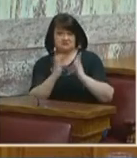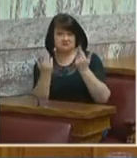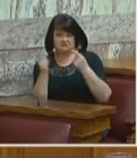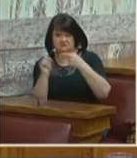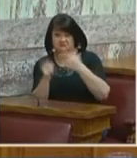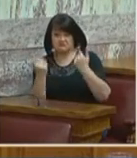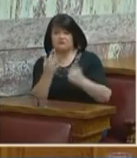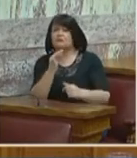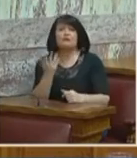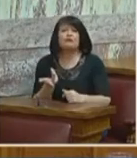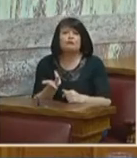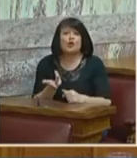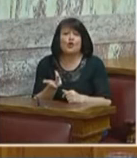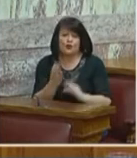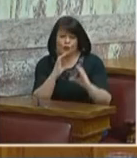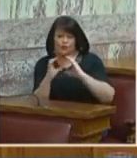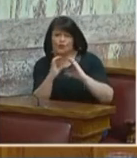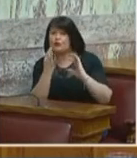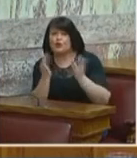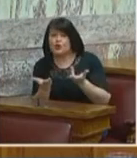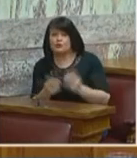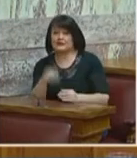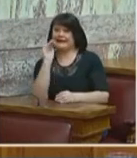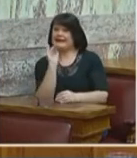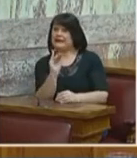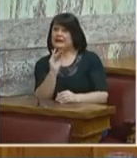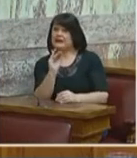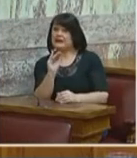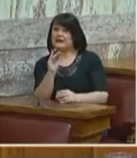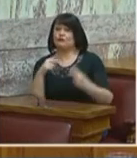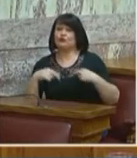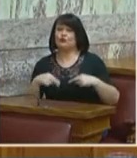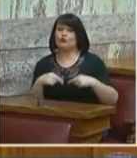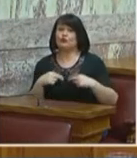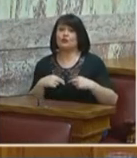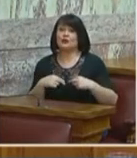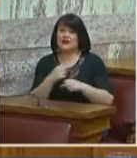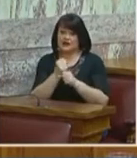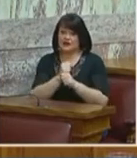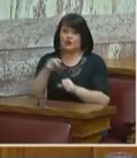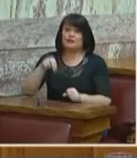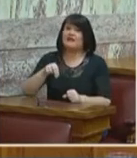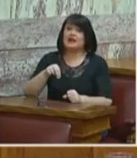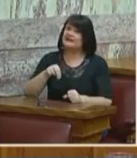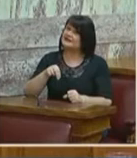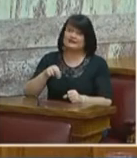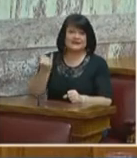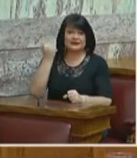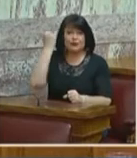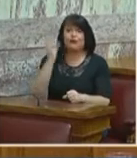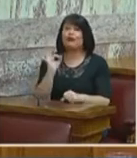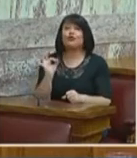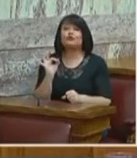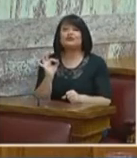υπήρχε για να επικοινωνούμε. Και ρωτώ, κύριε Υπουργέ, δεν είναι η Νοβάρτης, δεν είναι ο Φρουζής, δεν είστε